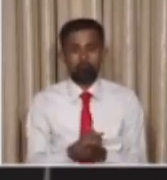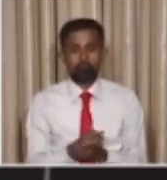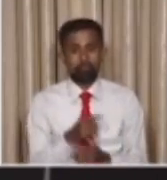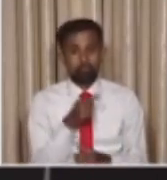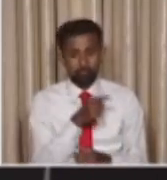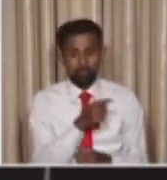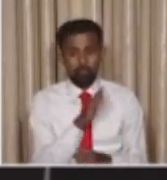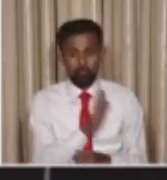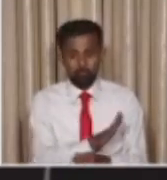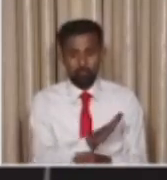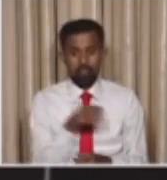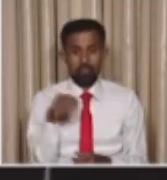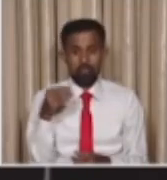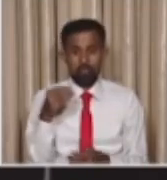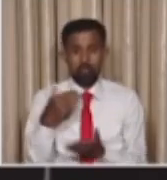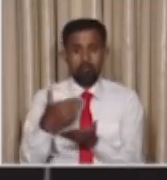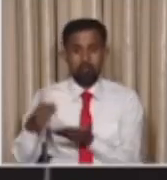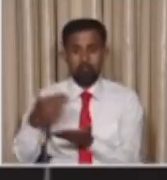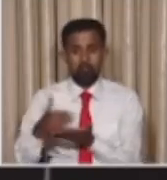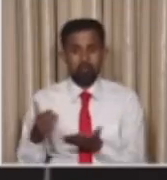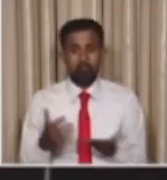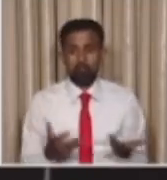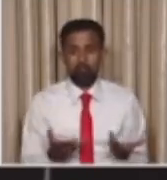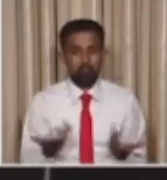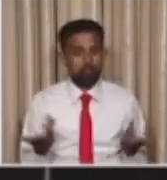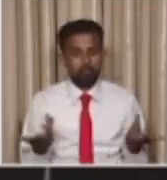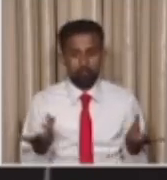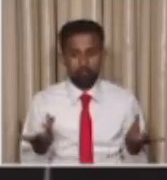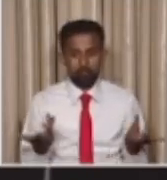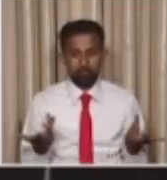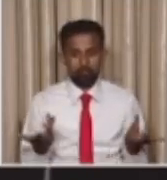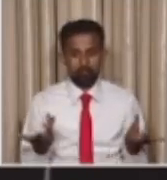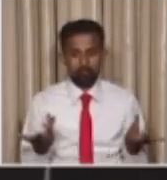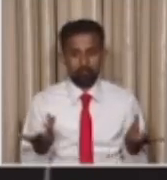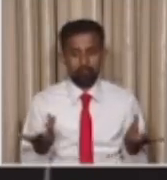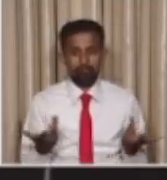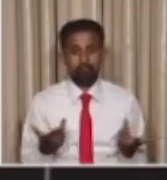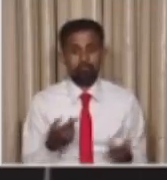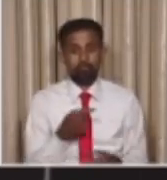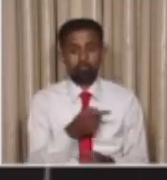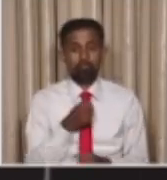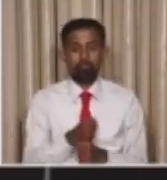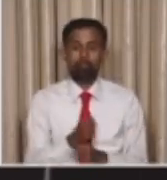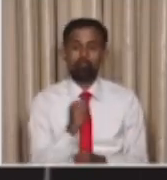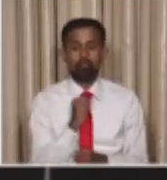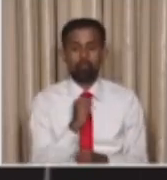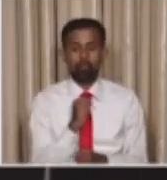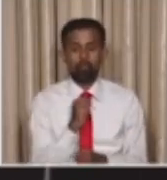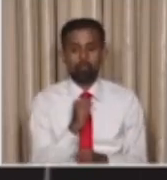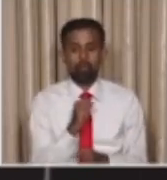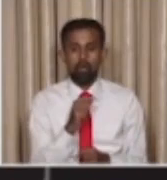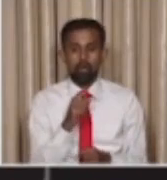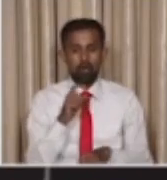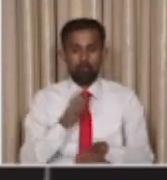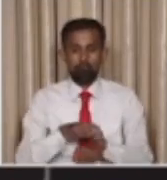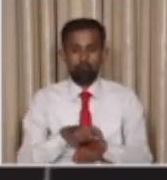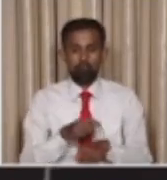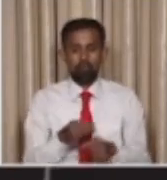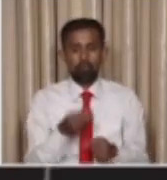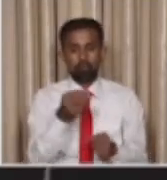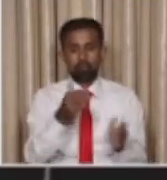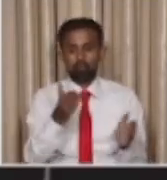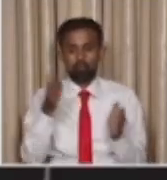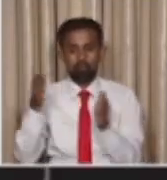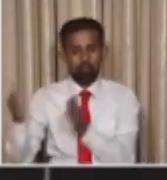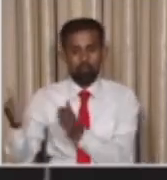ඒ අයගේ ණය වාරික ගෙවා ගන්න පුළුවන් කමක් නැහැ. එතකොට මේක මේ ආණ්ඩුව මොකද කරේ? මොනිටෝරියම් එකක් දුන්නා. මේ